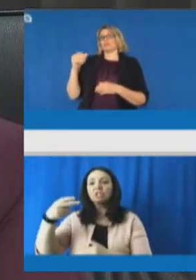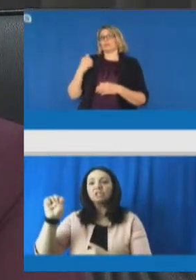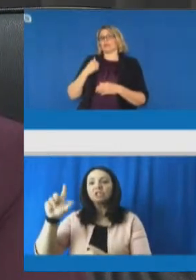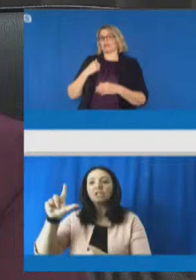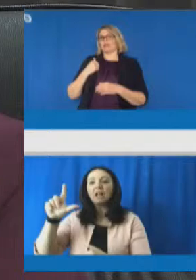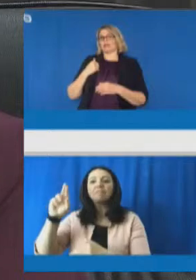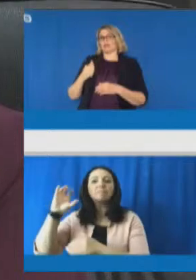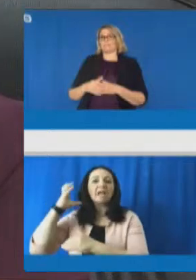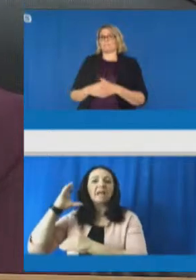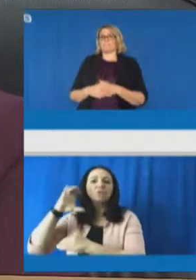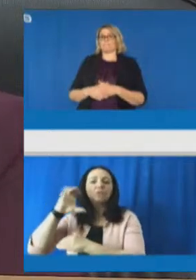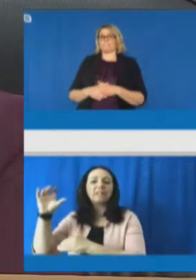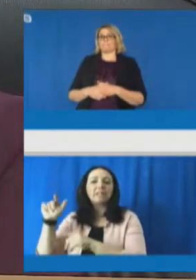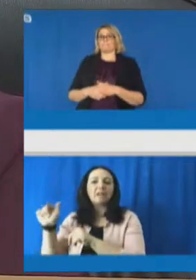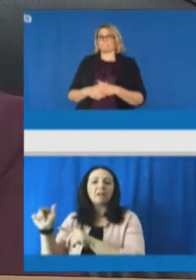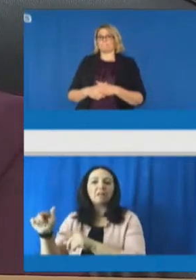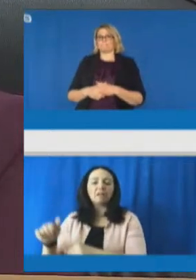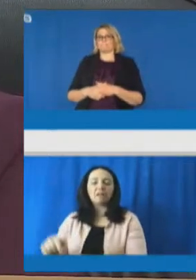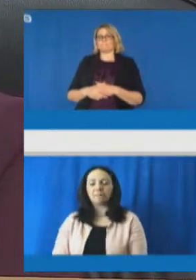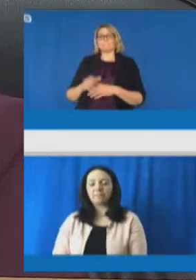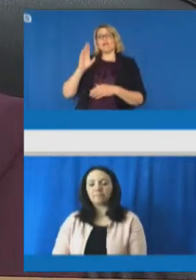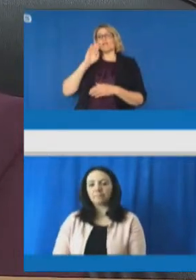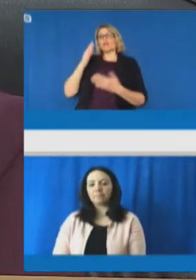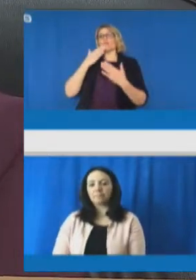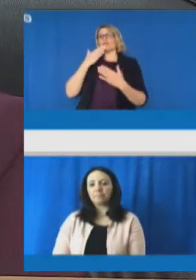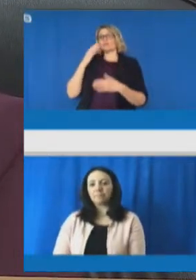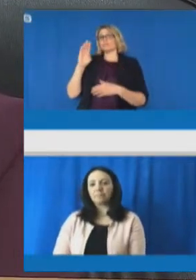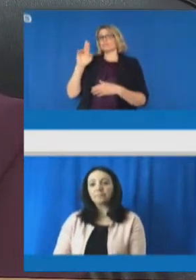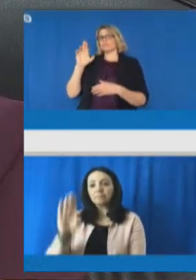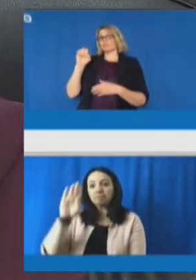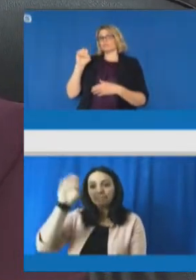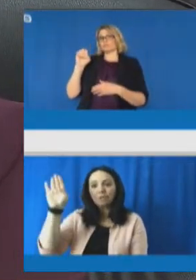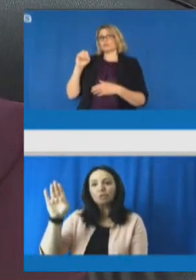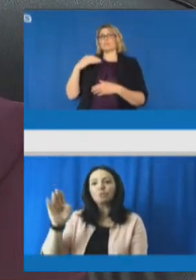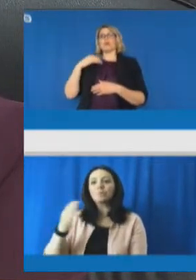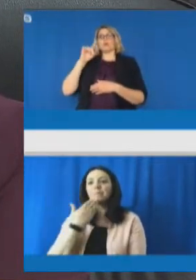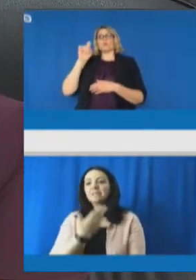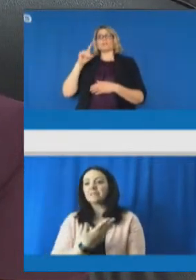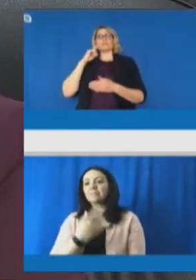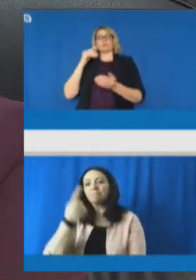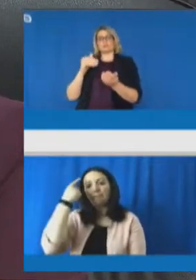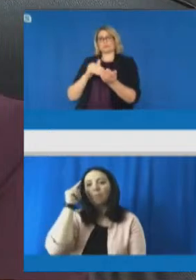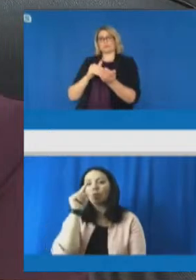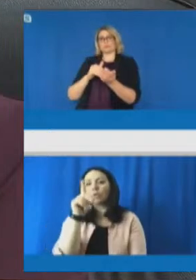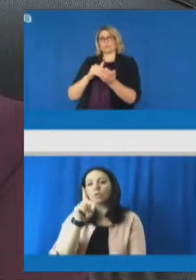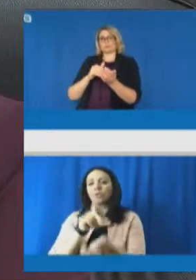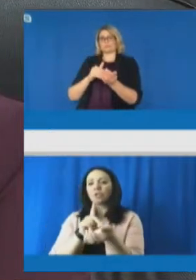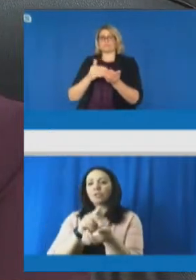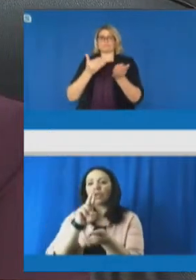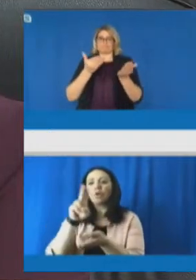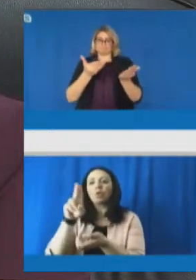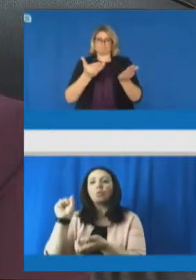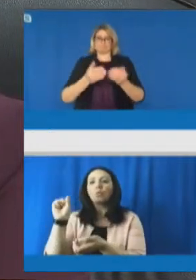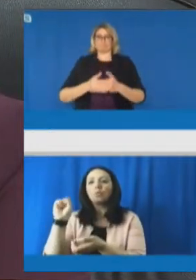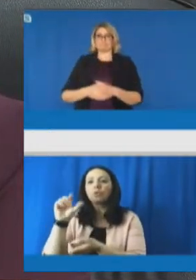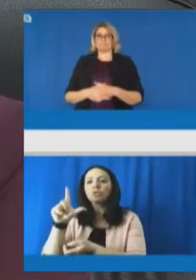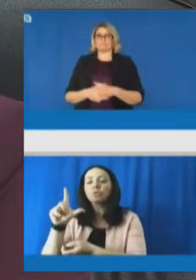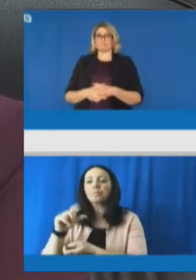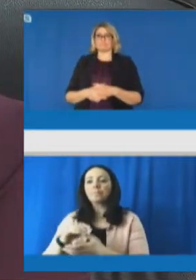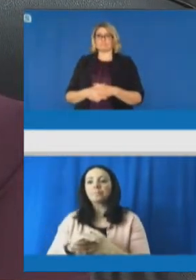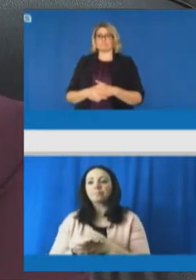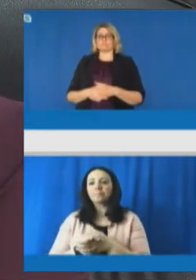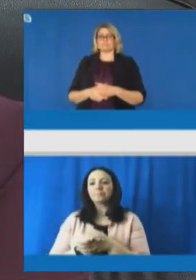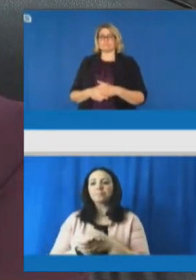Oui, vous voulez savoir combien de doses vont être distribuées aux des pharmacies ou le transport?